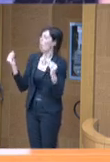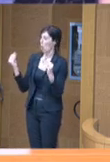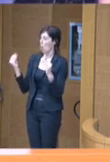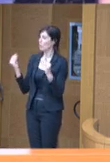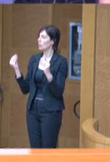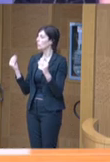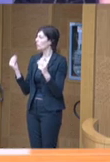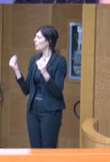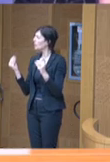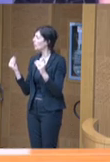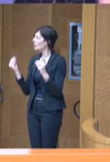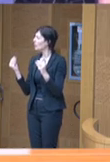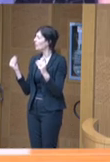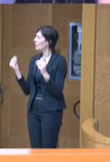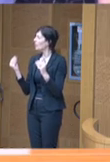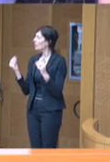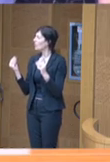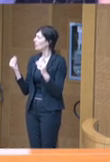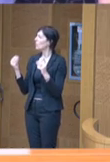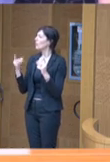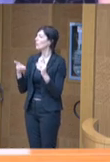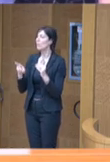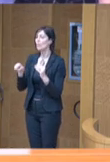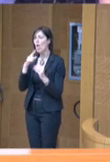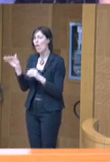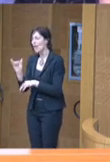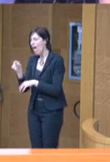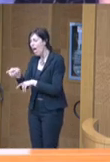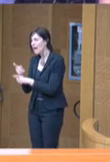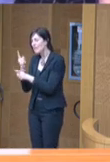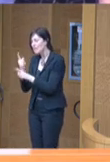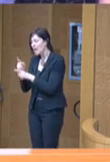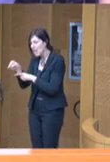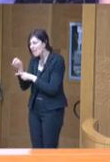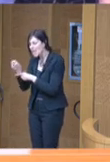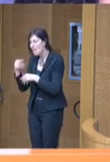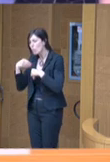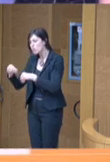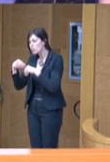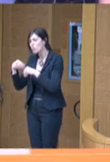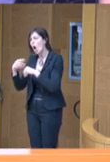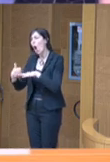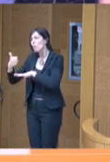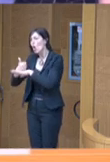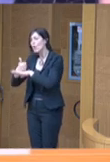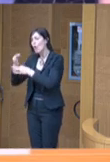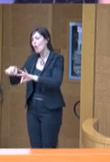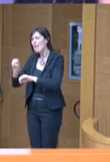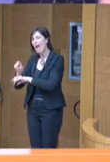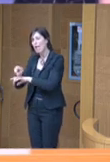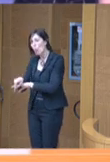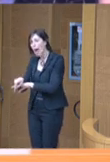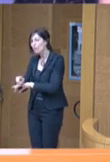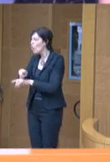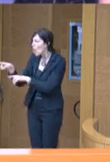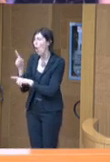tutoring, credo moltissimo nel fatto che i ragazzi siano loro stessi a essere protagonisti di educazione, siano loro stessi